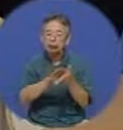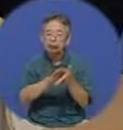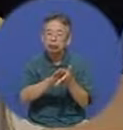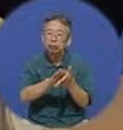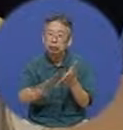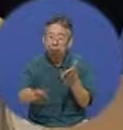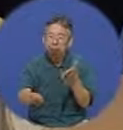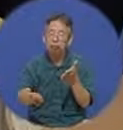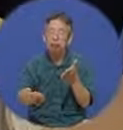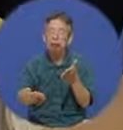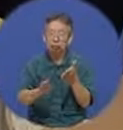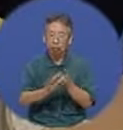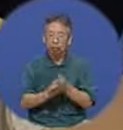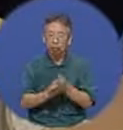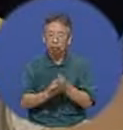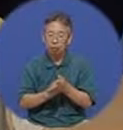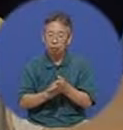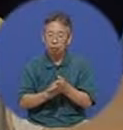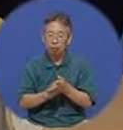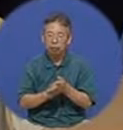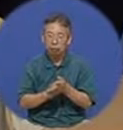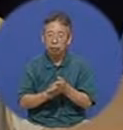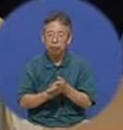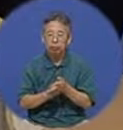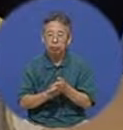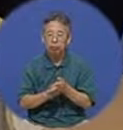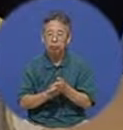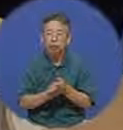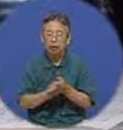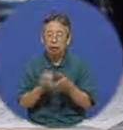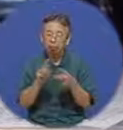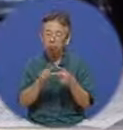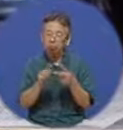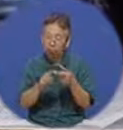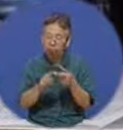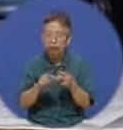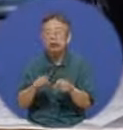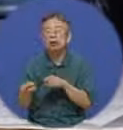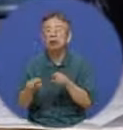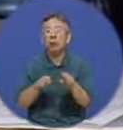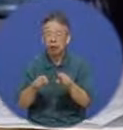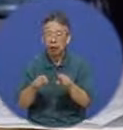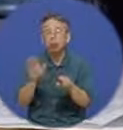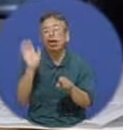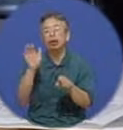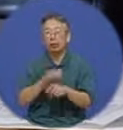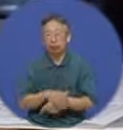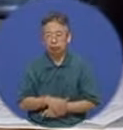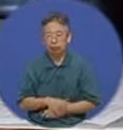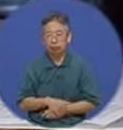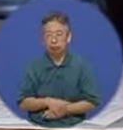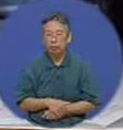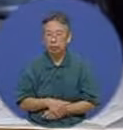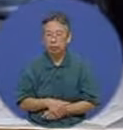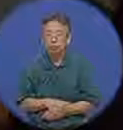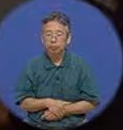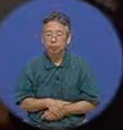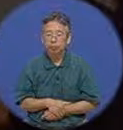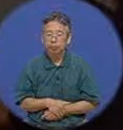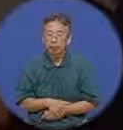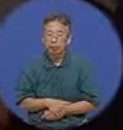り、あるいは自主的に削除をしてもらったりね、その指導の結果やってもらったのもあります。 はい、 でそれ